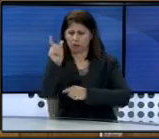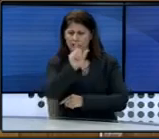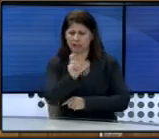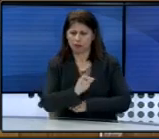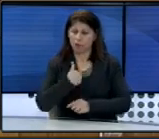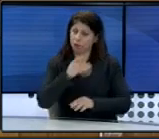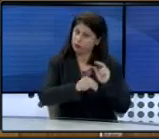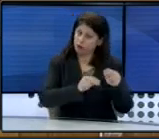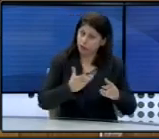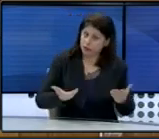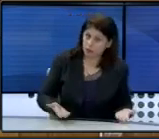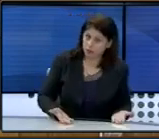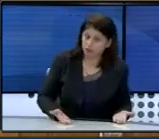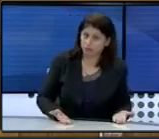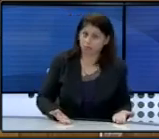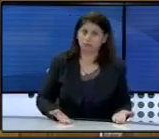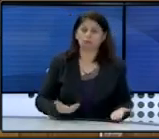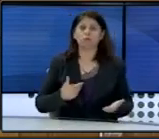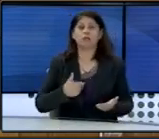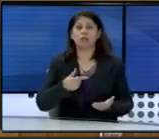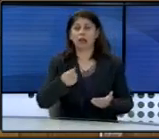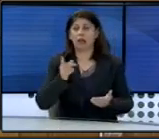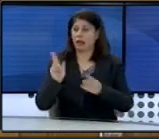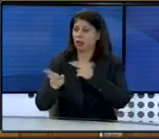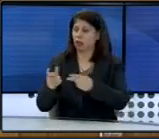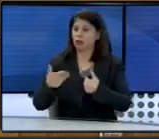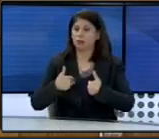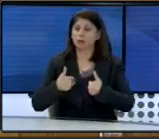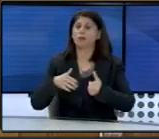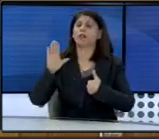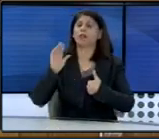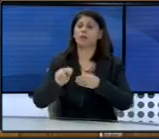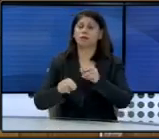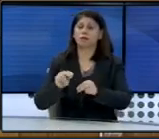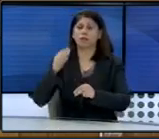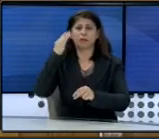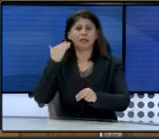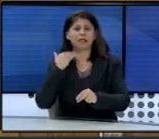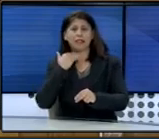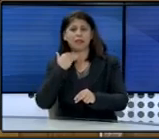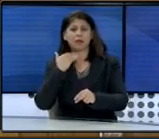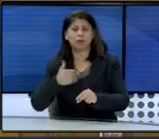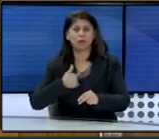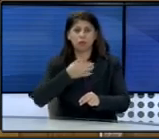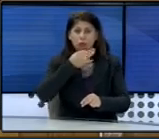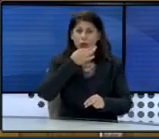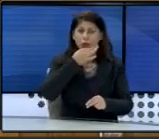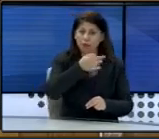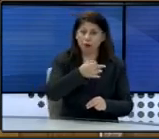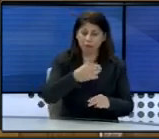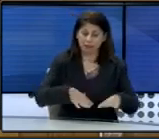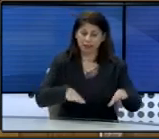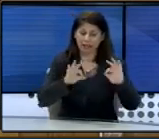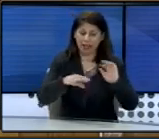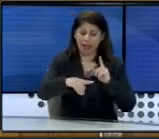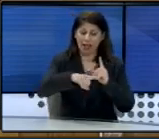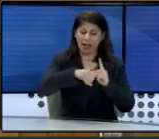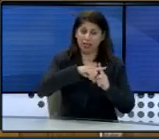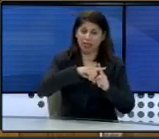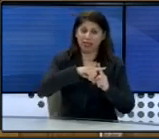την οποία υπερψηφίσαμε και καταψηφίσαμε τη συμφωνία με την Αίγυπτο στην οποία εκφράσαμε επί της αρχής